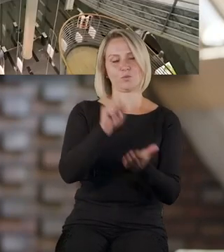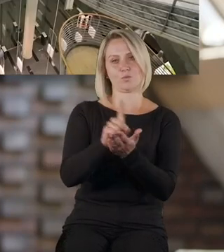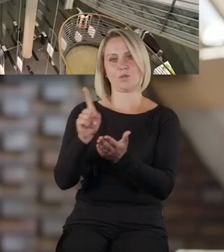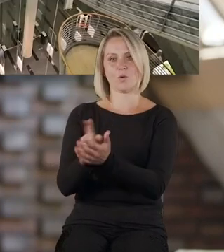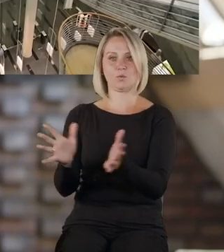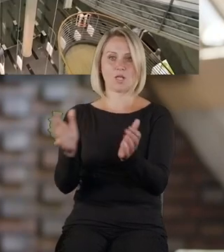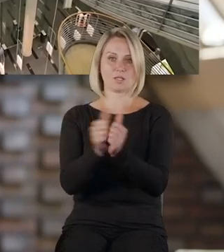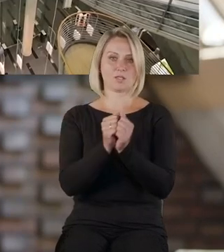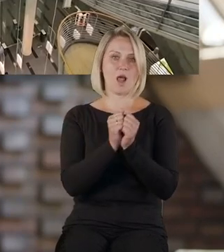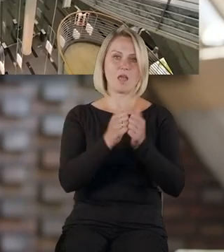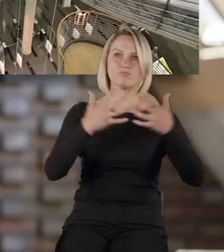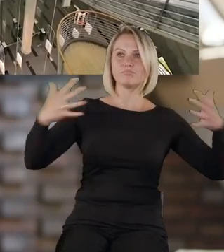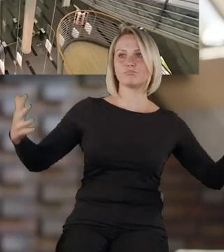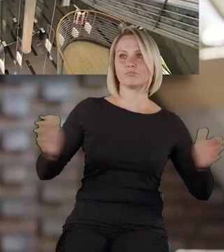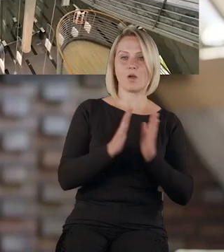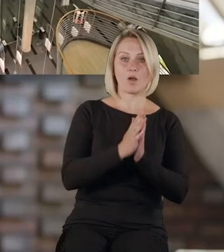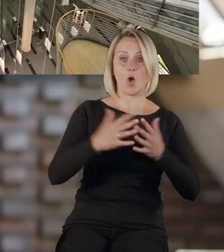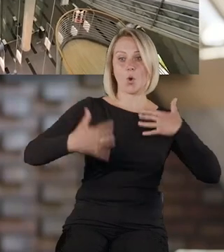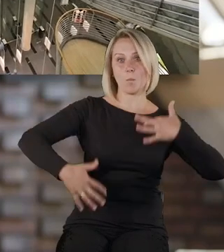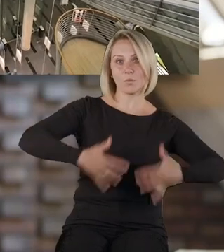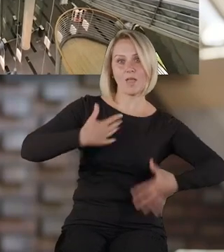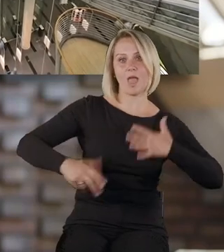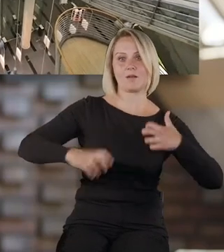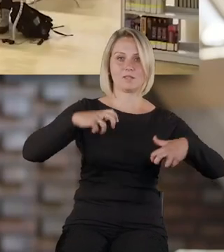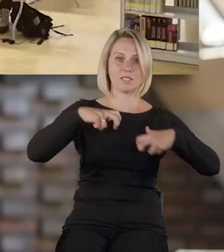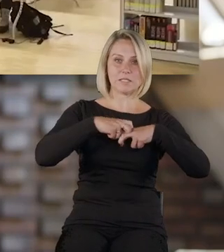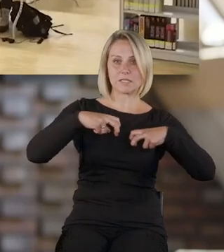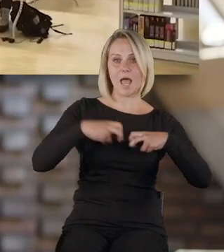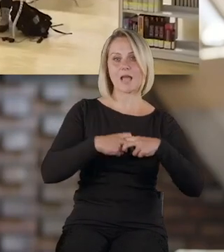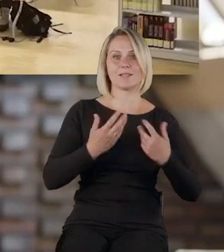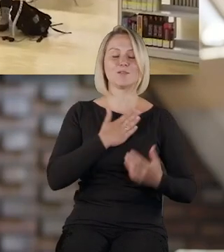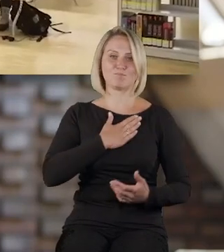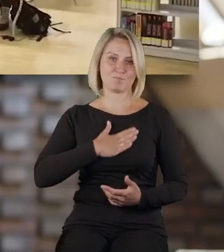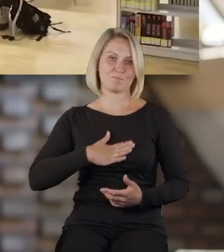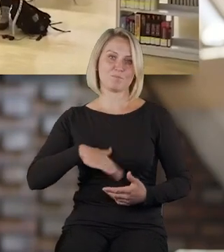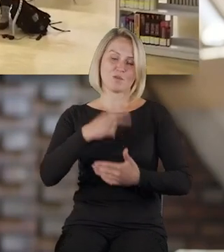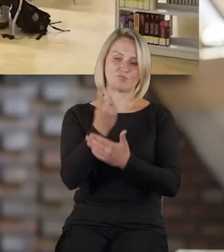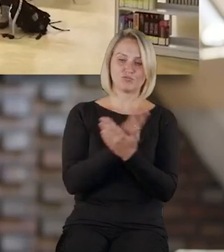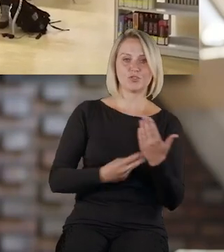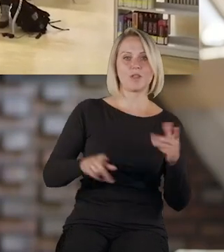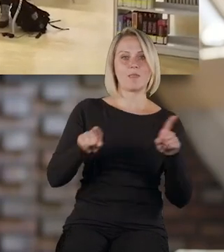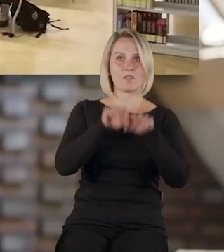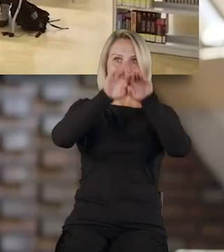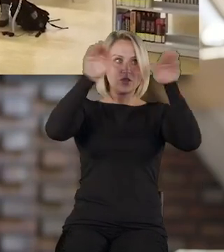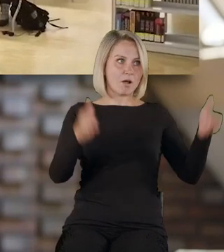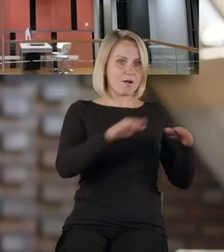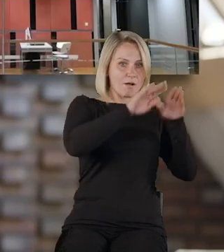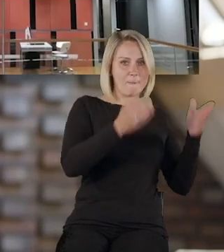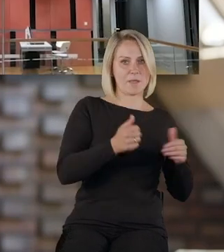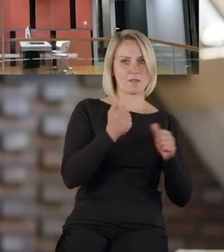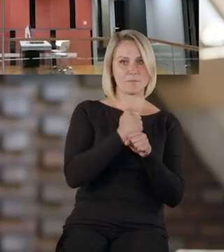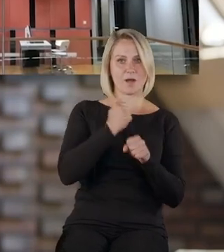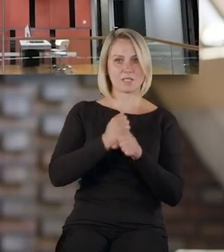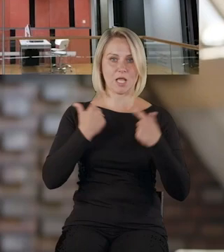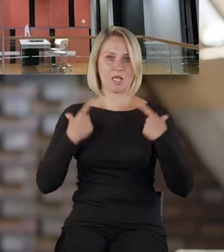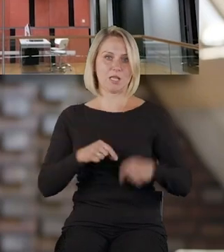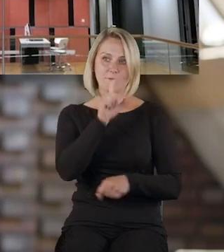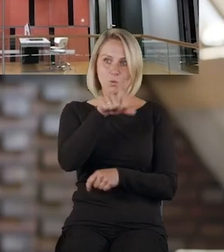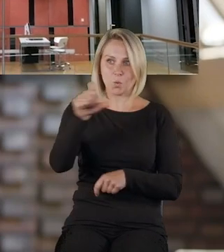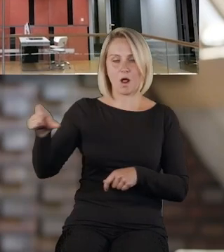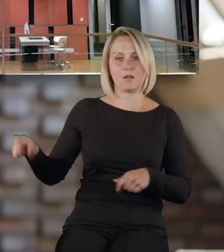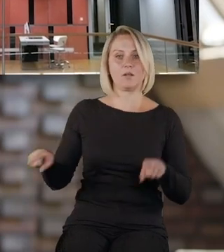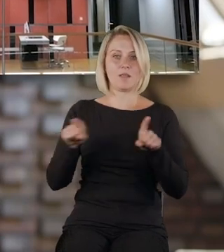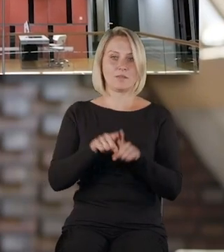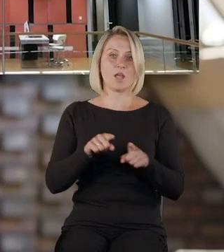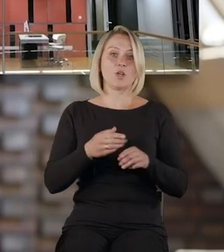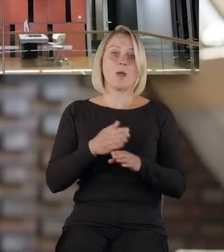siebie. Obszerne zbiory, komputery z dostępem do internetu, przyjazna studentom czytelnia czy kabiny pracy indywidualnej umożliwiają naukę zarówno